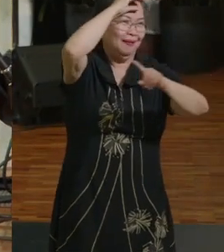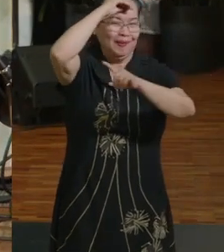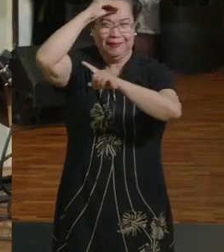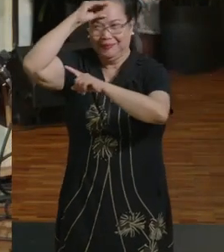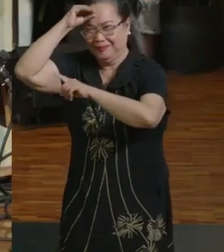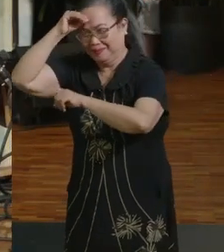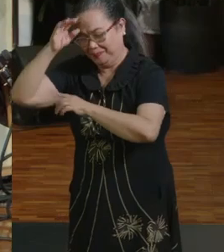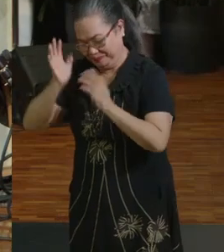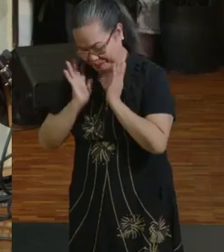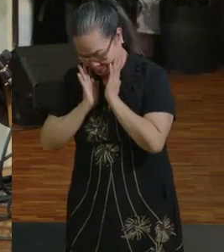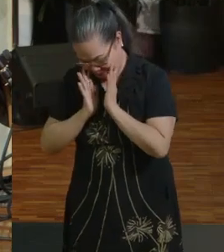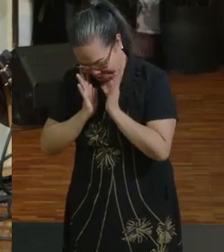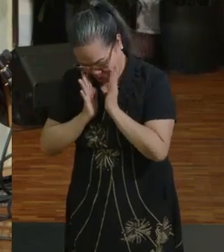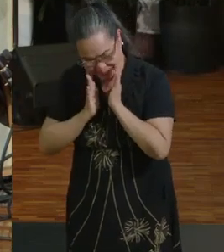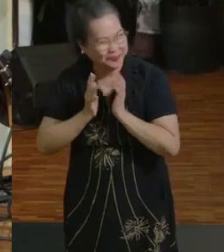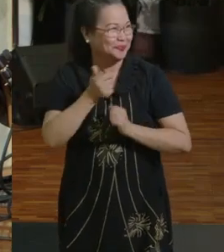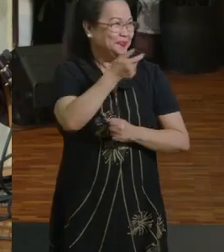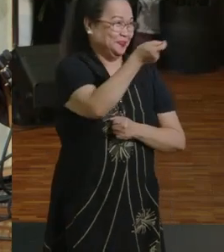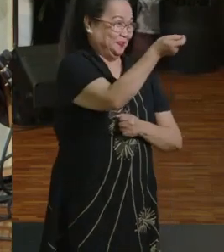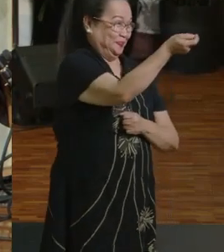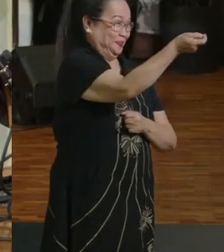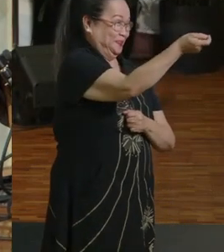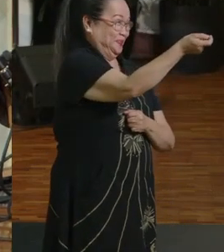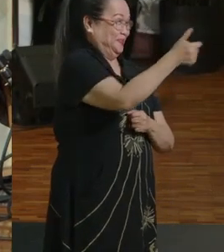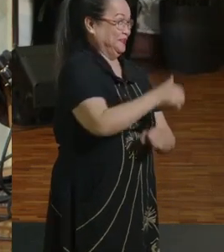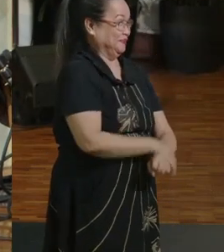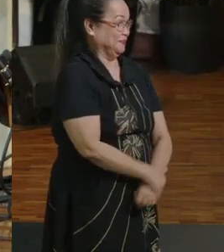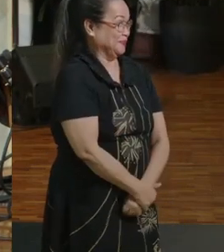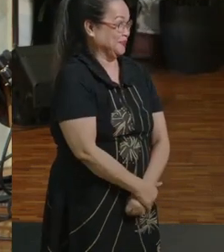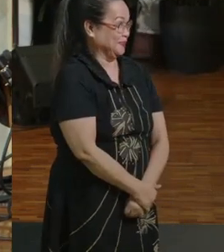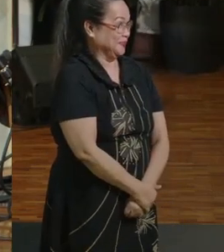Medyo nakakahiya po tayo, no?